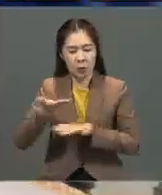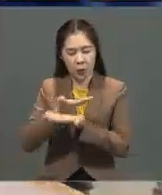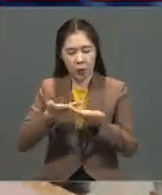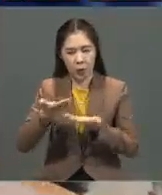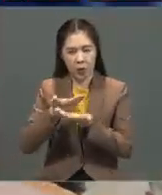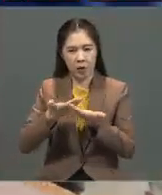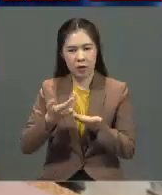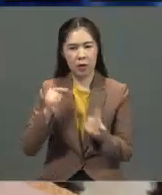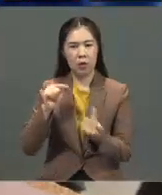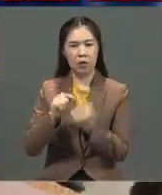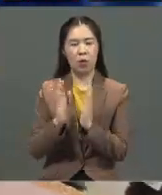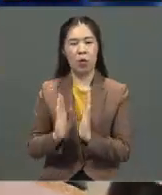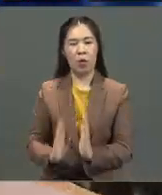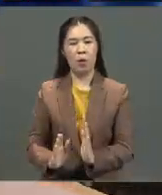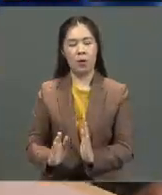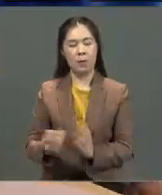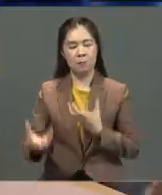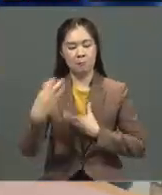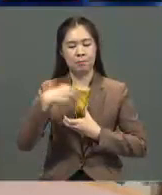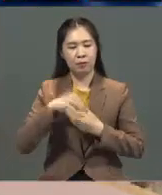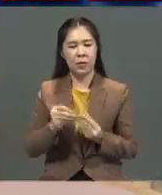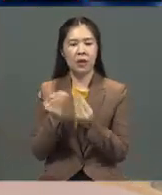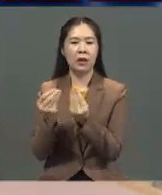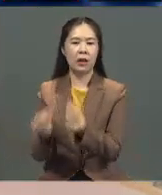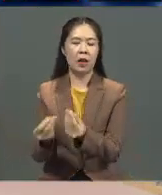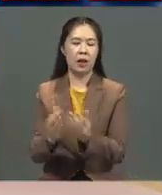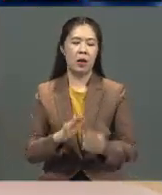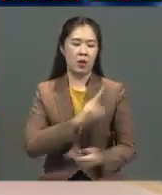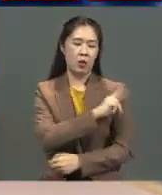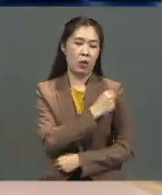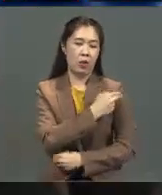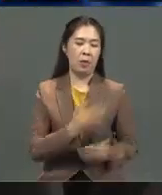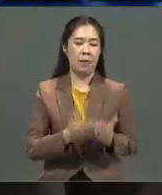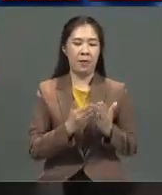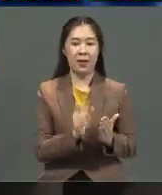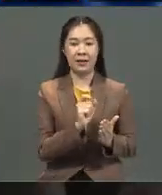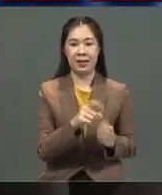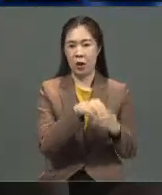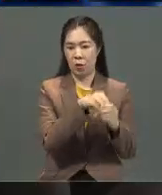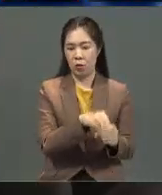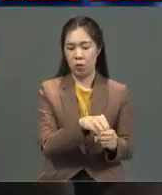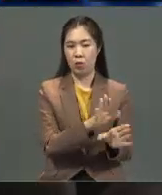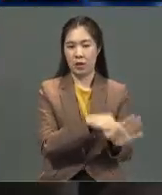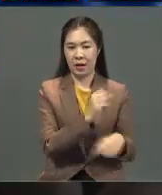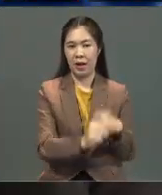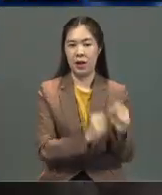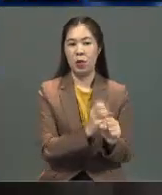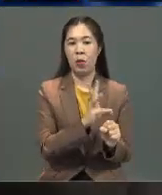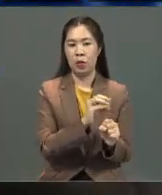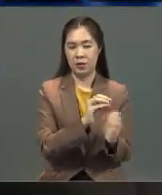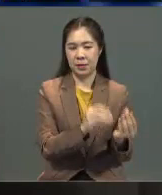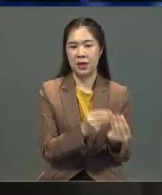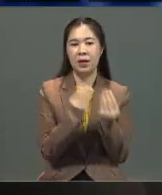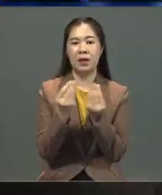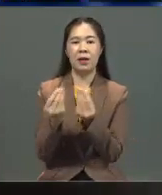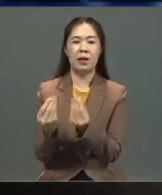าคืนศักดิ์ศรีความเป็นมนุษย์ให้กับซีอุยรวมถึงโรงพยาบาลศิริราชที่มอบร่างที่เก็บไว้60ปีให้กับเรือนจำบางขว